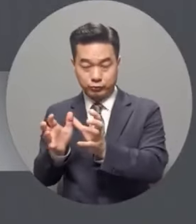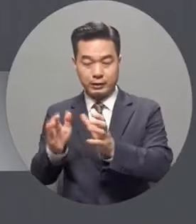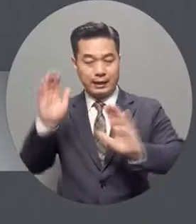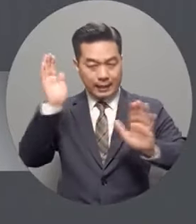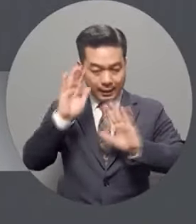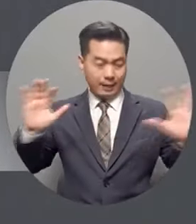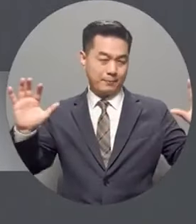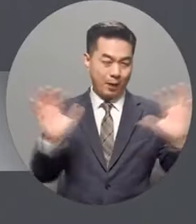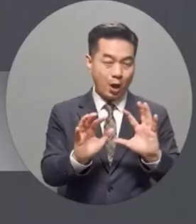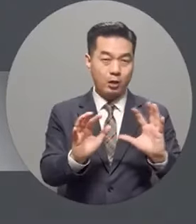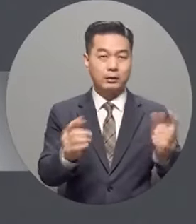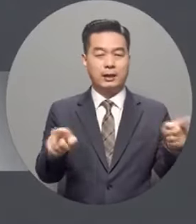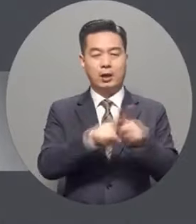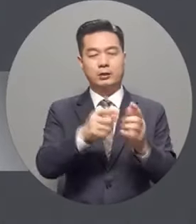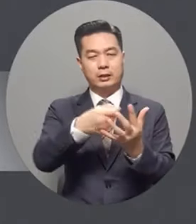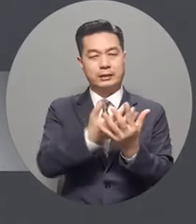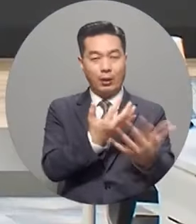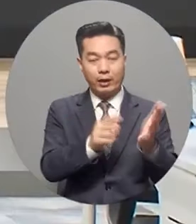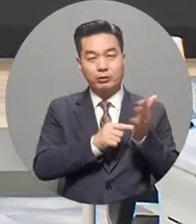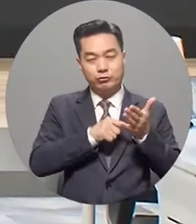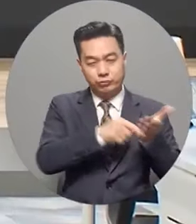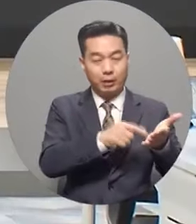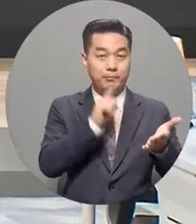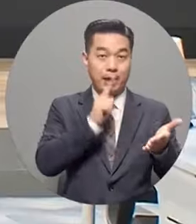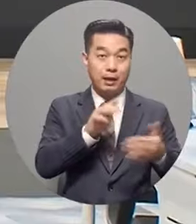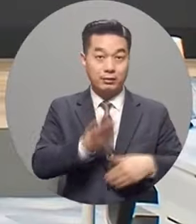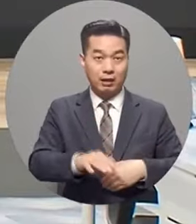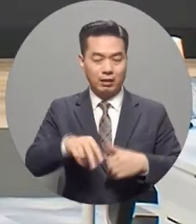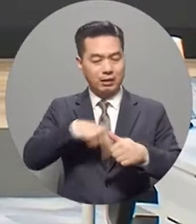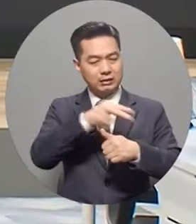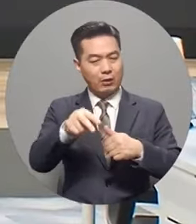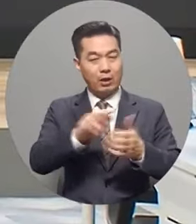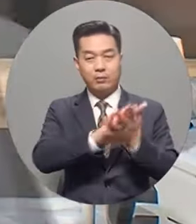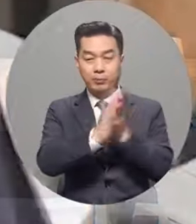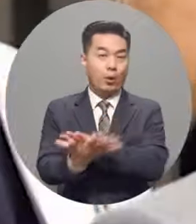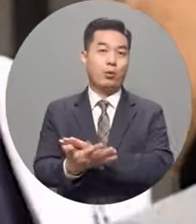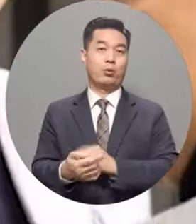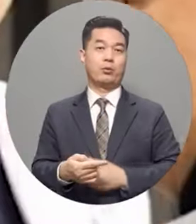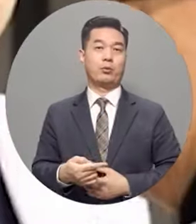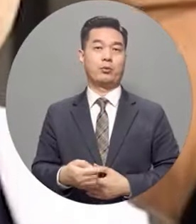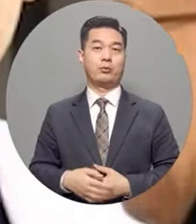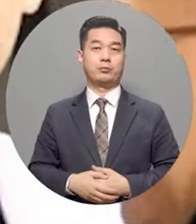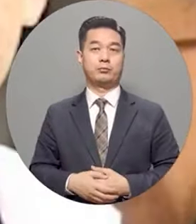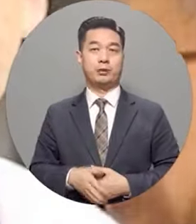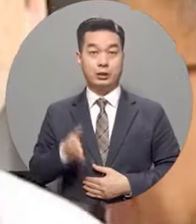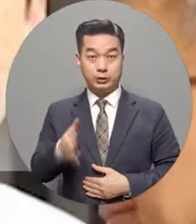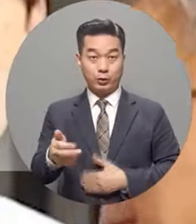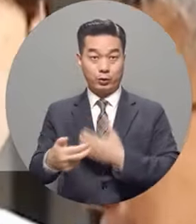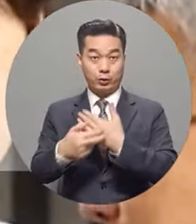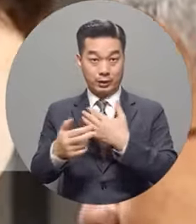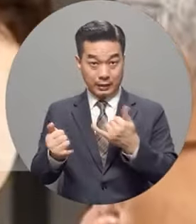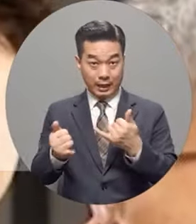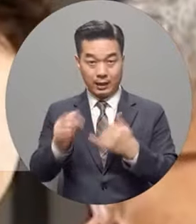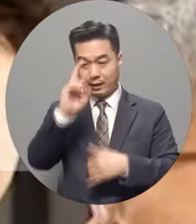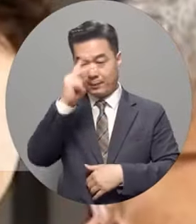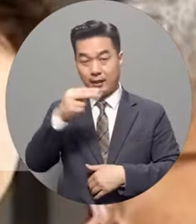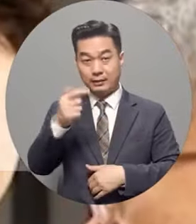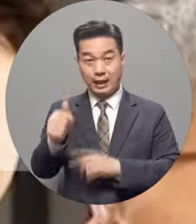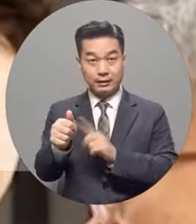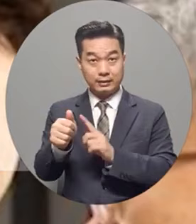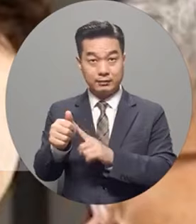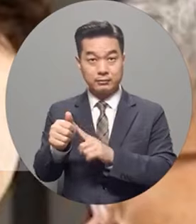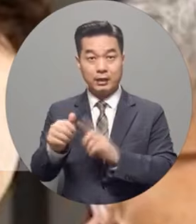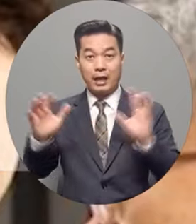이후 공동 기자회견을 추진한다고 밝혔지만 상황이 달라졌습니다. 전공의협의회 박단 비대위원장은